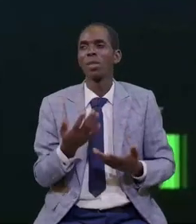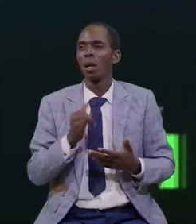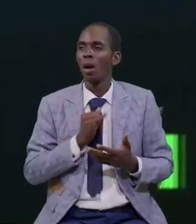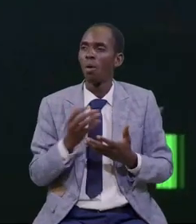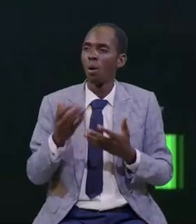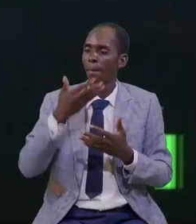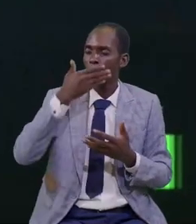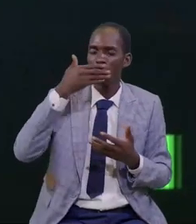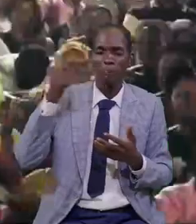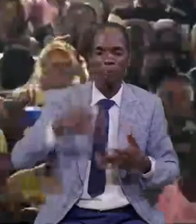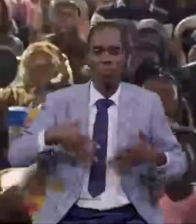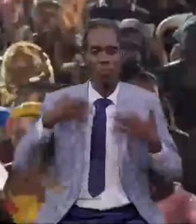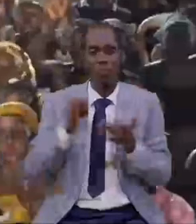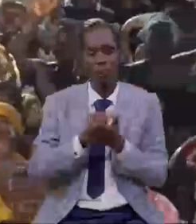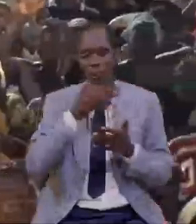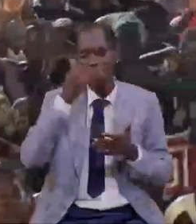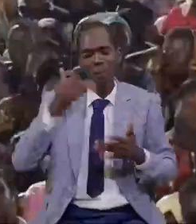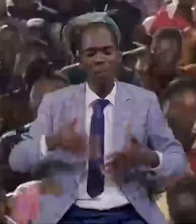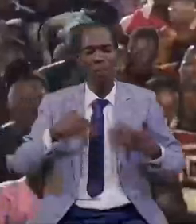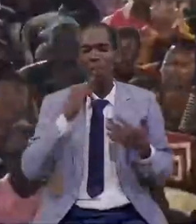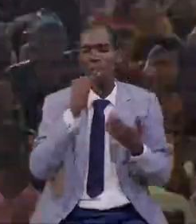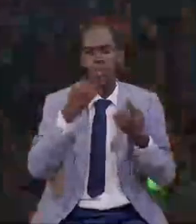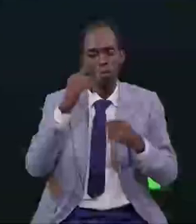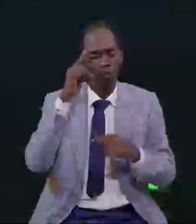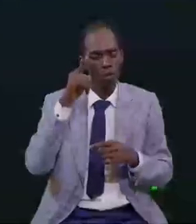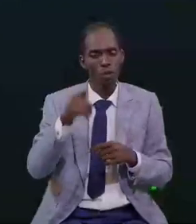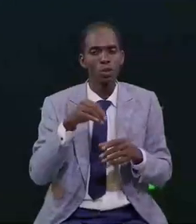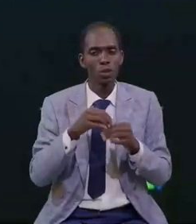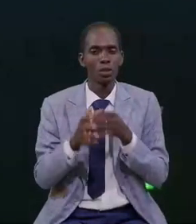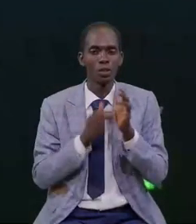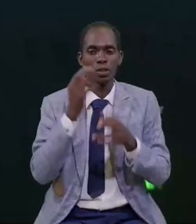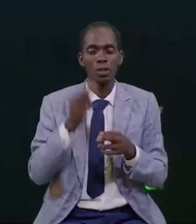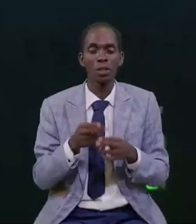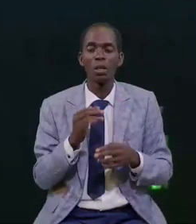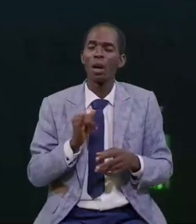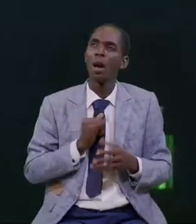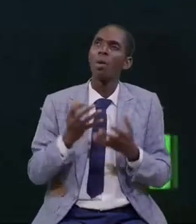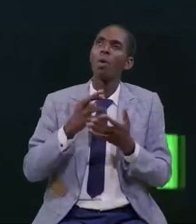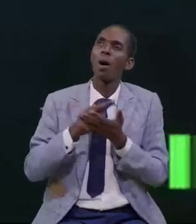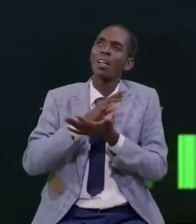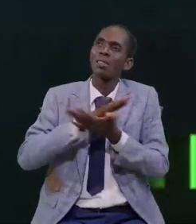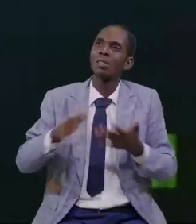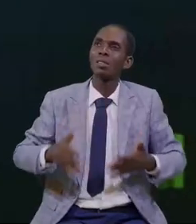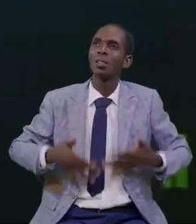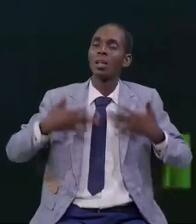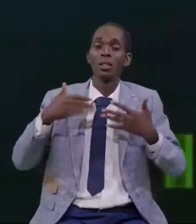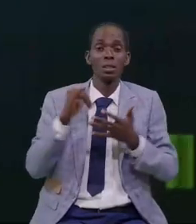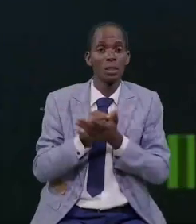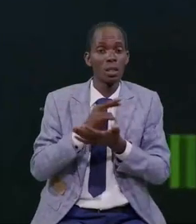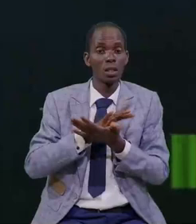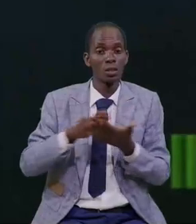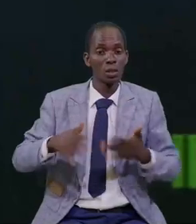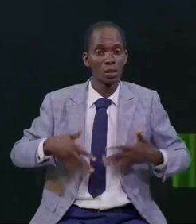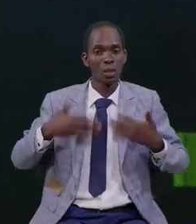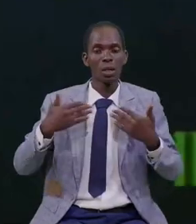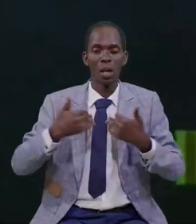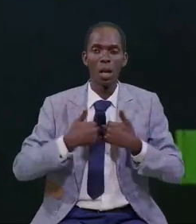meilleure vie cette meilleure vie vient pour toi ce soir je veux une vie juste cette vie juste est venue pour toi ce soir